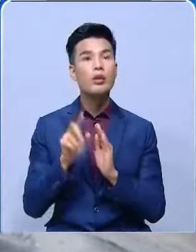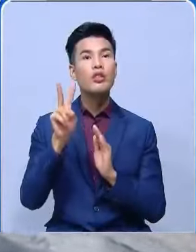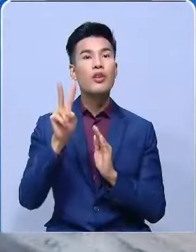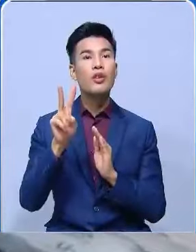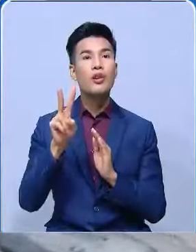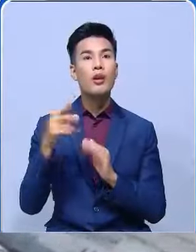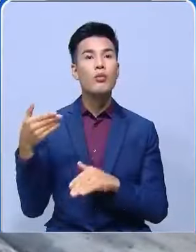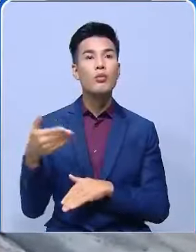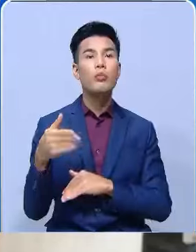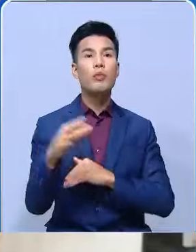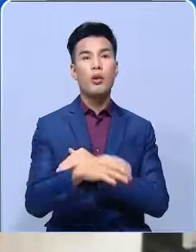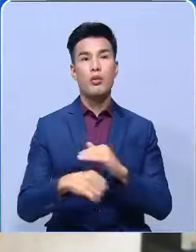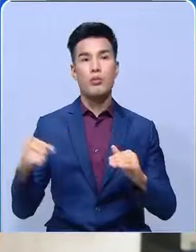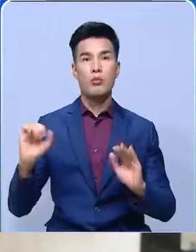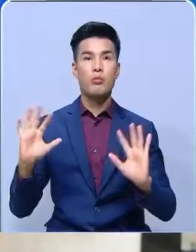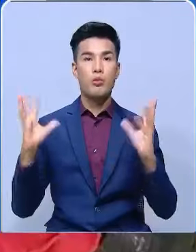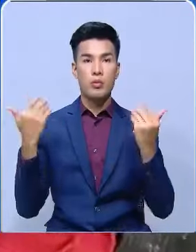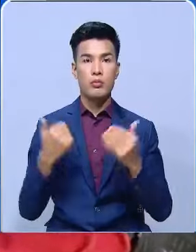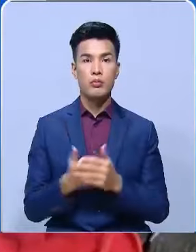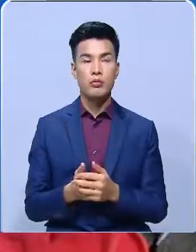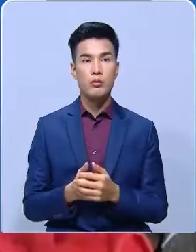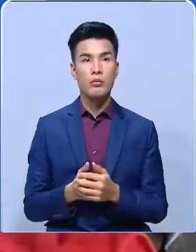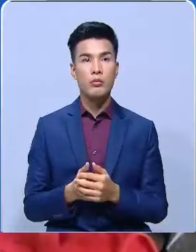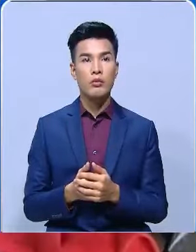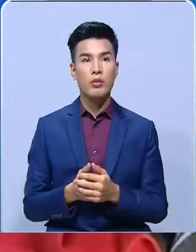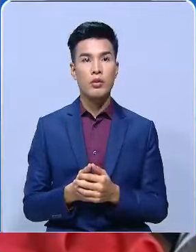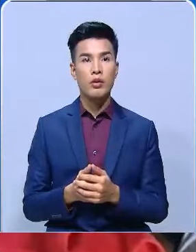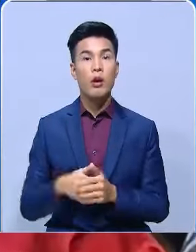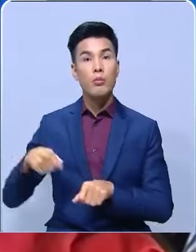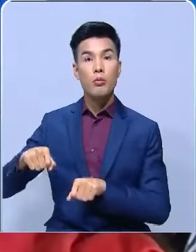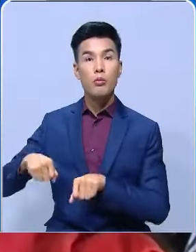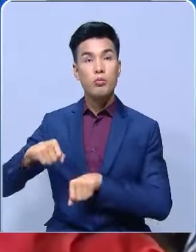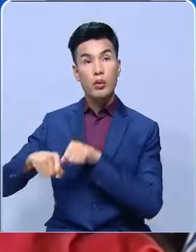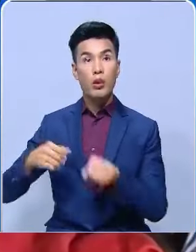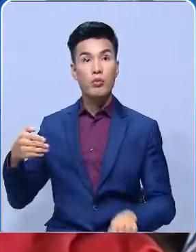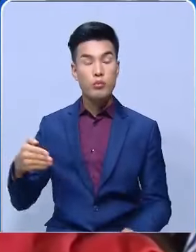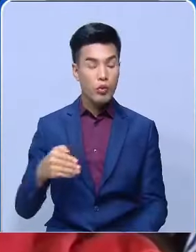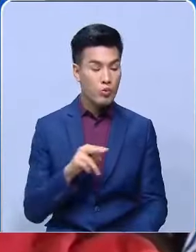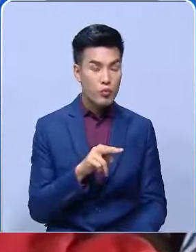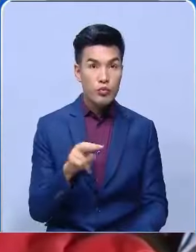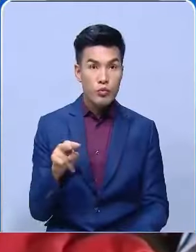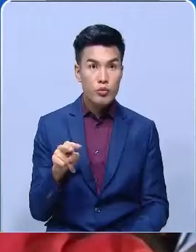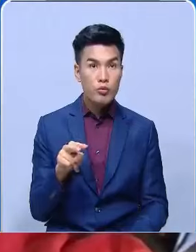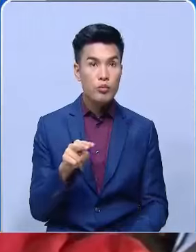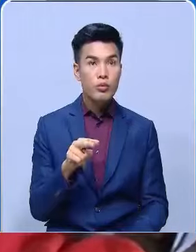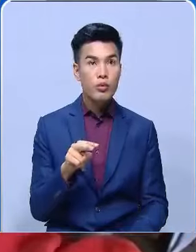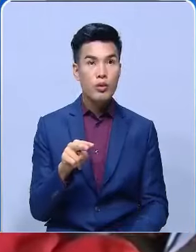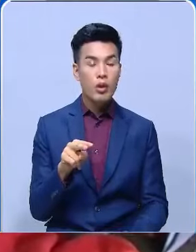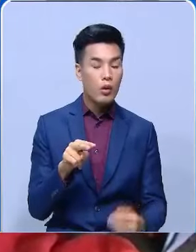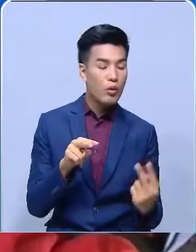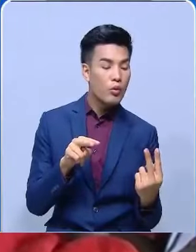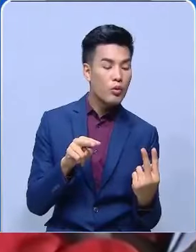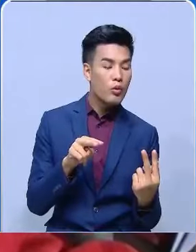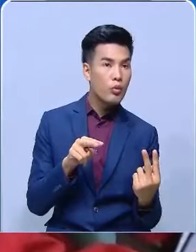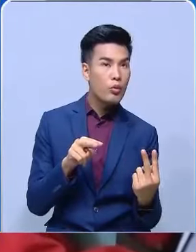กวาดเกลี้ยงค่ะ น้องเหตุการณ์เกิดขึ้น เข้ามาเขาก็จอดตรงนี้เขาก็ยืนดูยืนดูแล้วพักนึงแล้วก็หันมามองหน้าเพื่อนผมด้วย